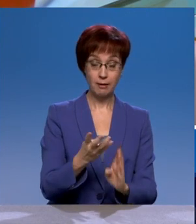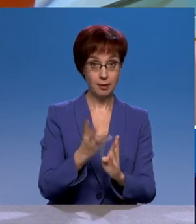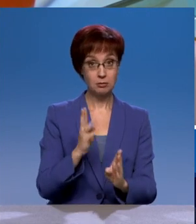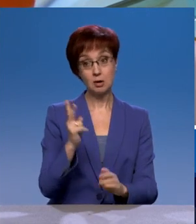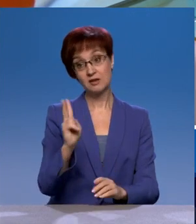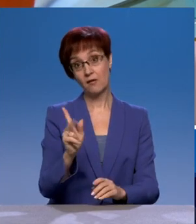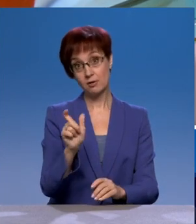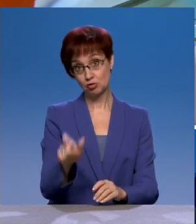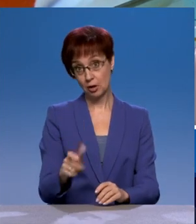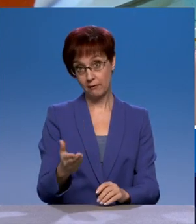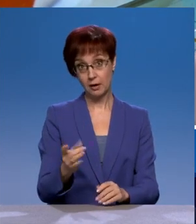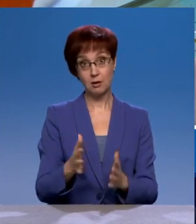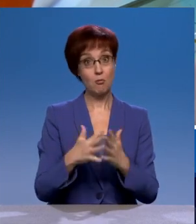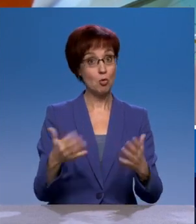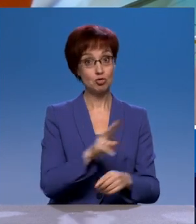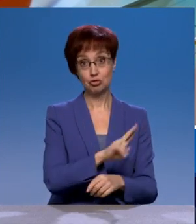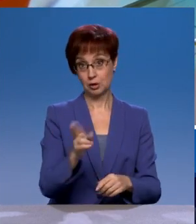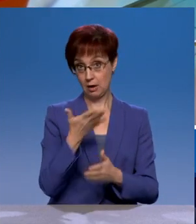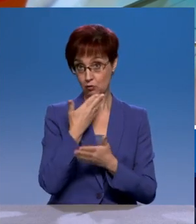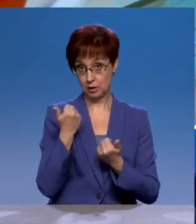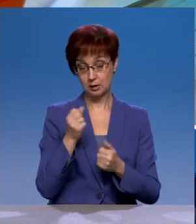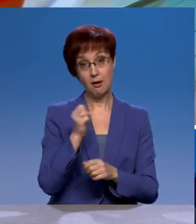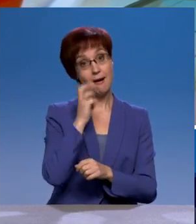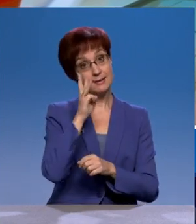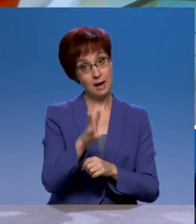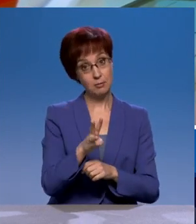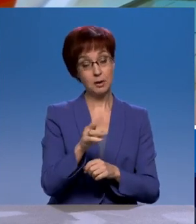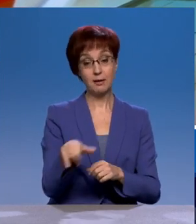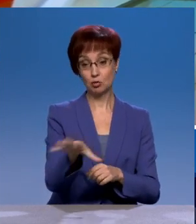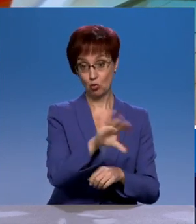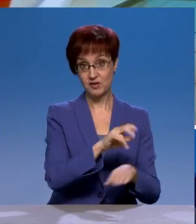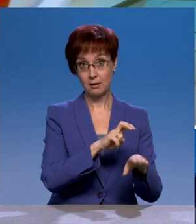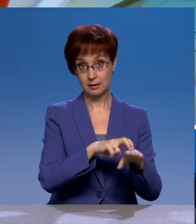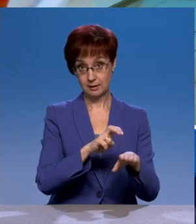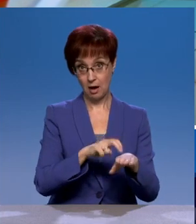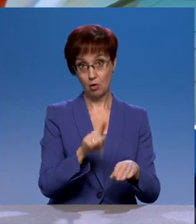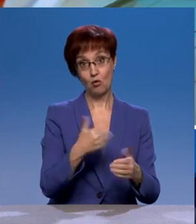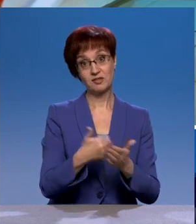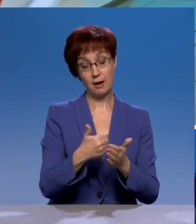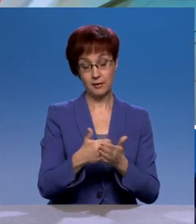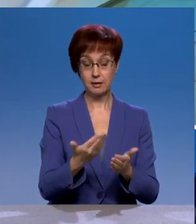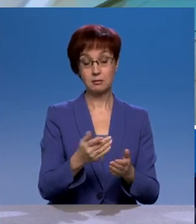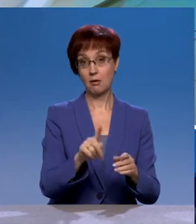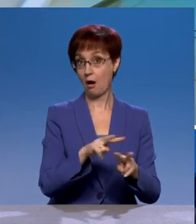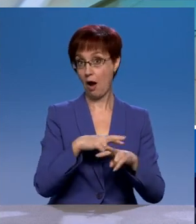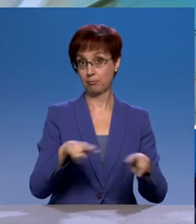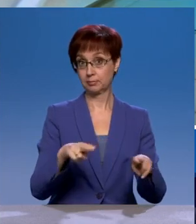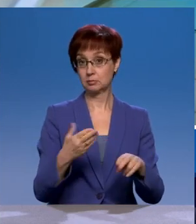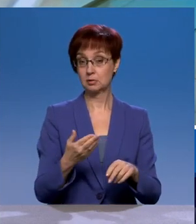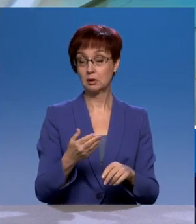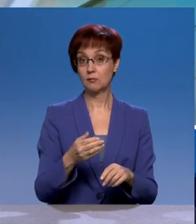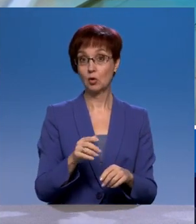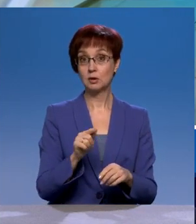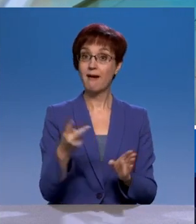Больше нет никого. А зарплата, наверное, у них одинаковая у этих докторов. А нагрузка-то разная. А почему так получилось? А вот вы скажите, почему?